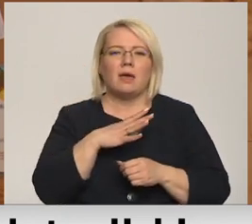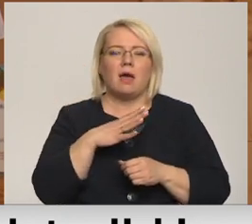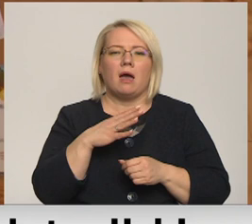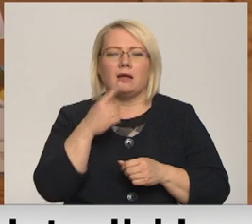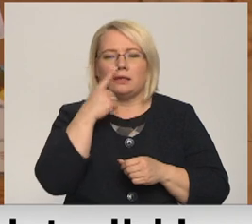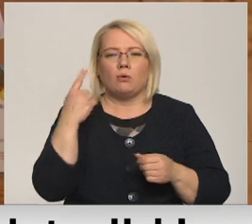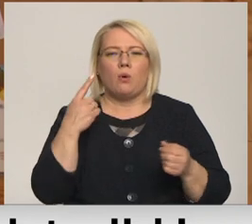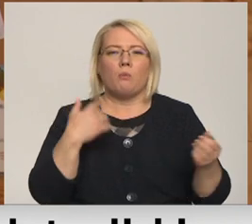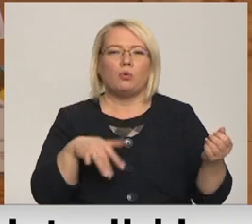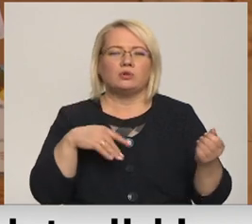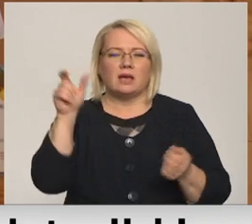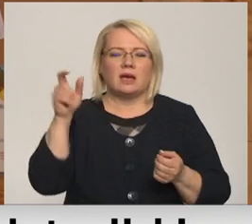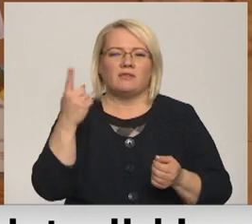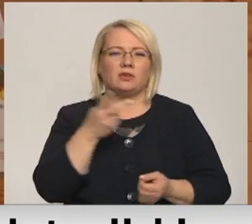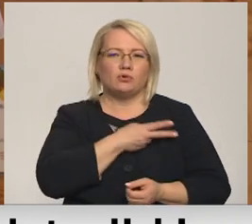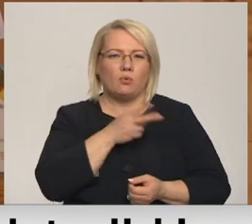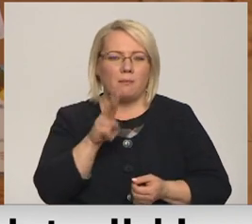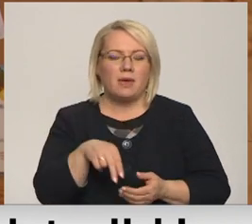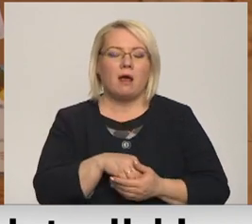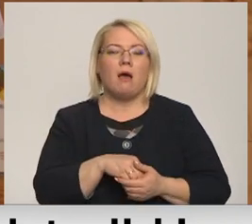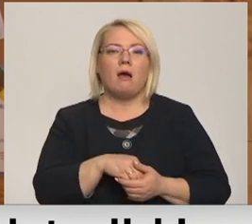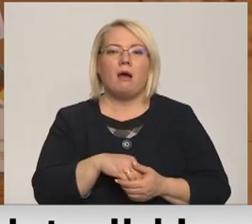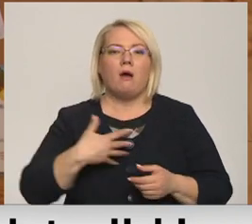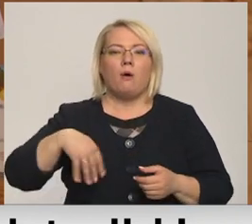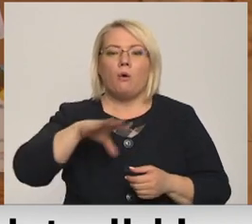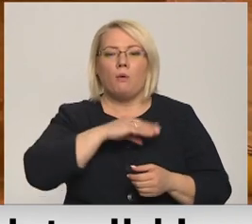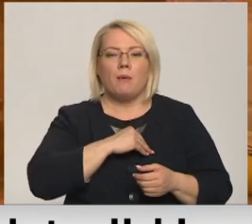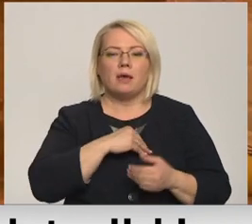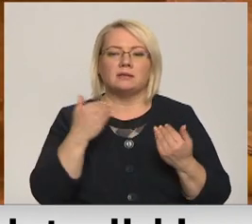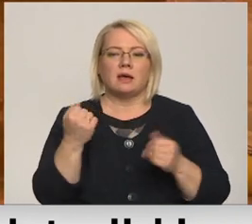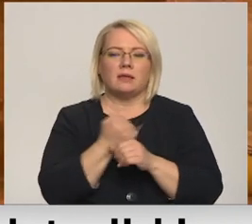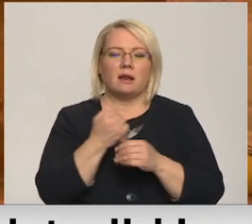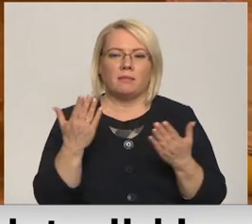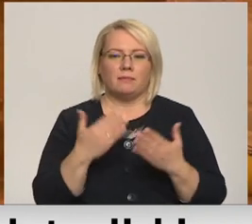saulē tā nūstīja sazata, kurš tīs pieļai. Mēs tādienam jaunītu darām.